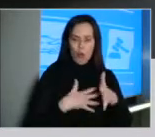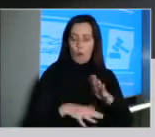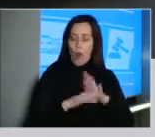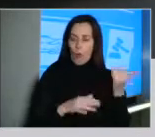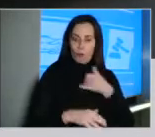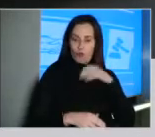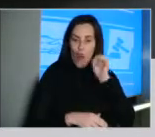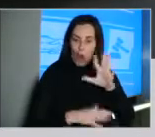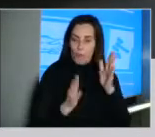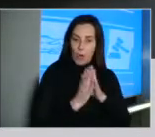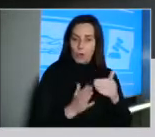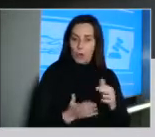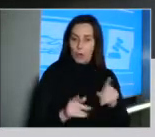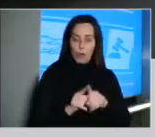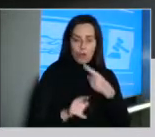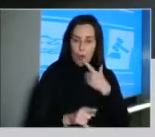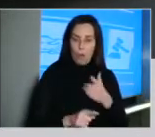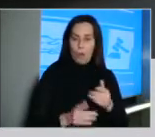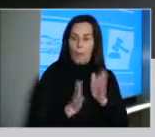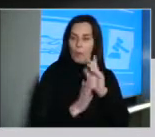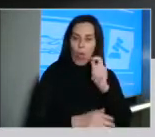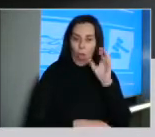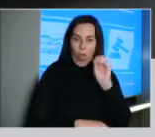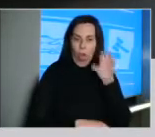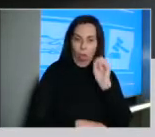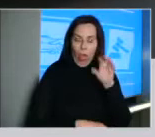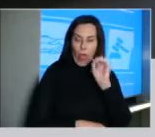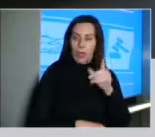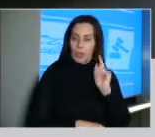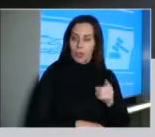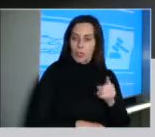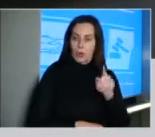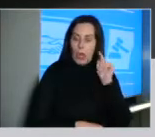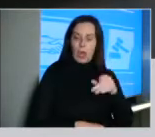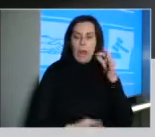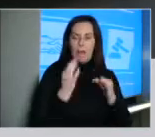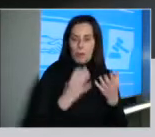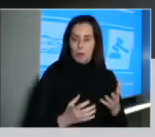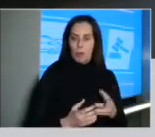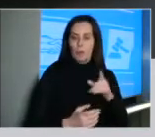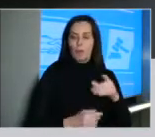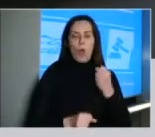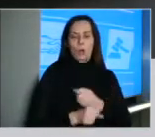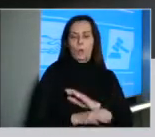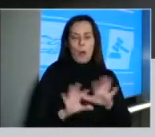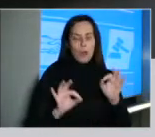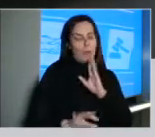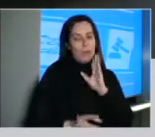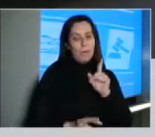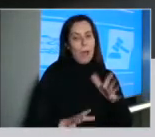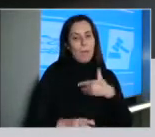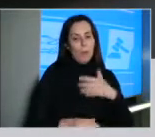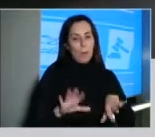פעם ששולחים להם בקשה, כמו שאתה אומר, בקשה ראשונה, שנייה, שלישית, צריכים להגיע איתם לבית המשפט, הם מתנהלים בצורה שהיא מאוד בעייתית, ומה